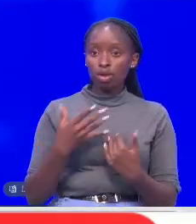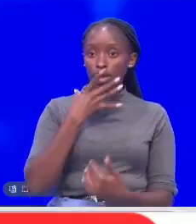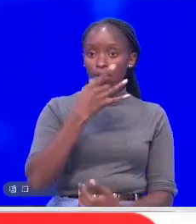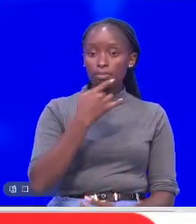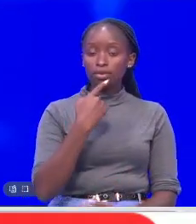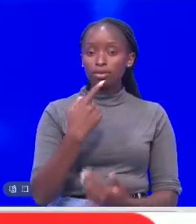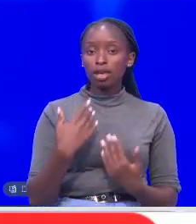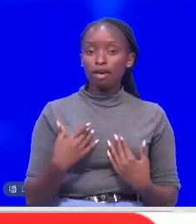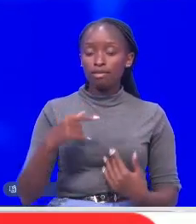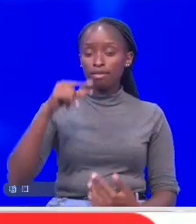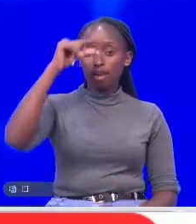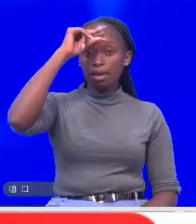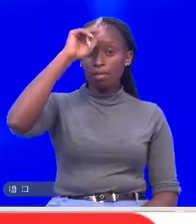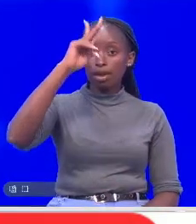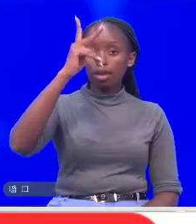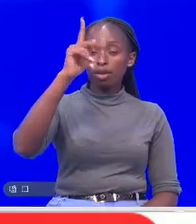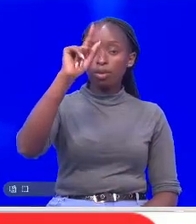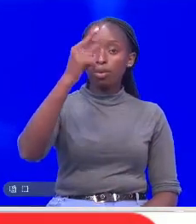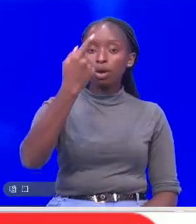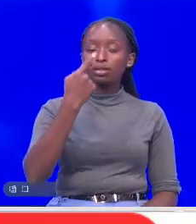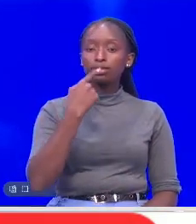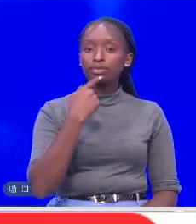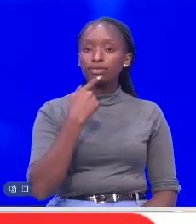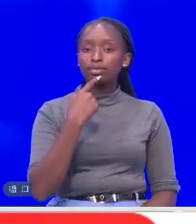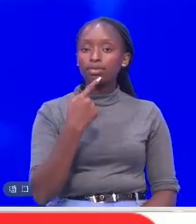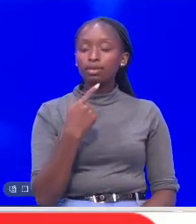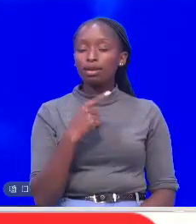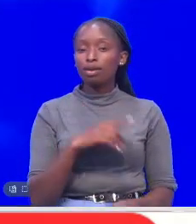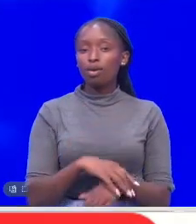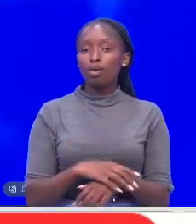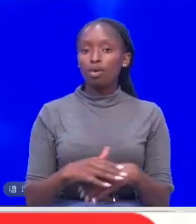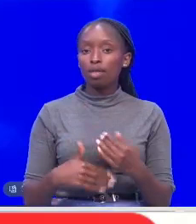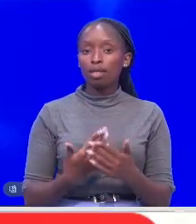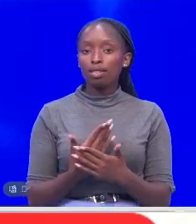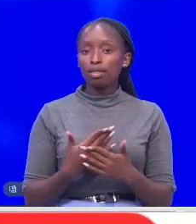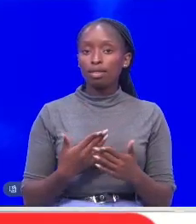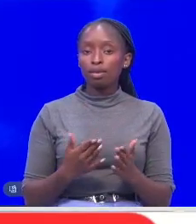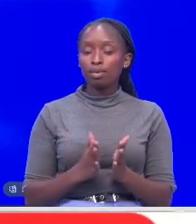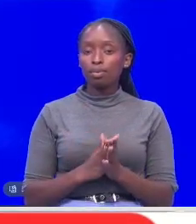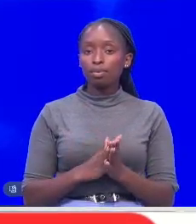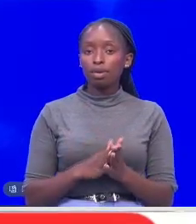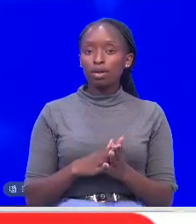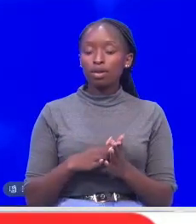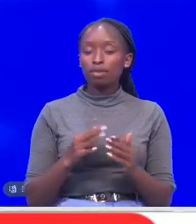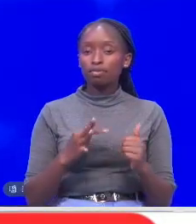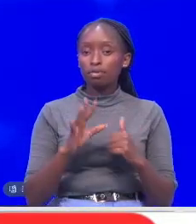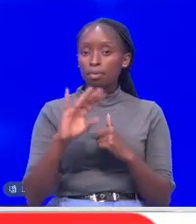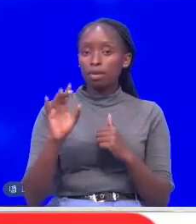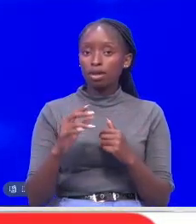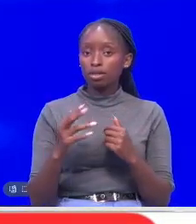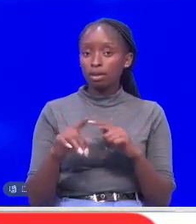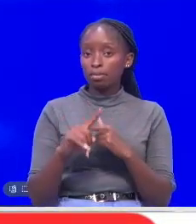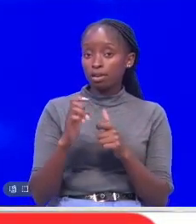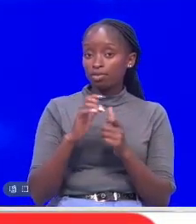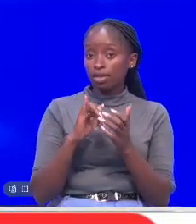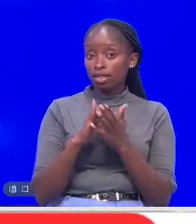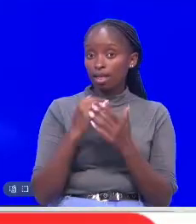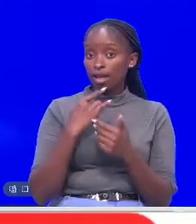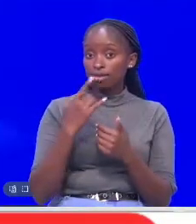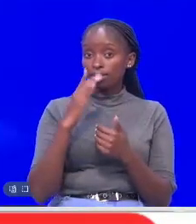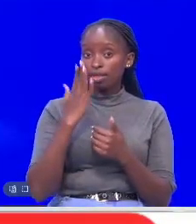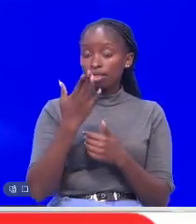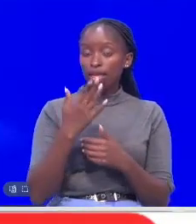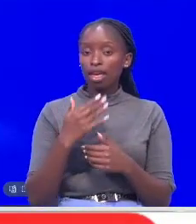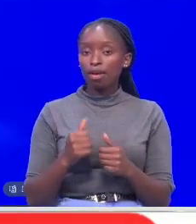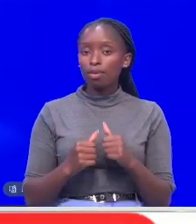imepata nyongeza ya kipato kwa 18%. Hata hivyo, serikali inasema kwamba itaendelea kushirikiana